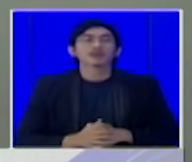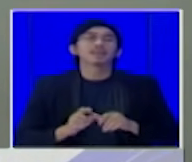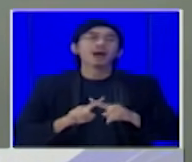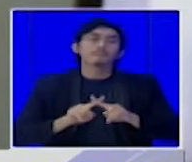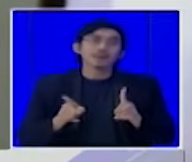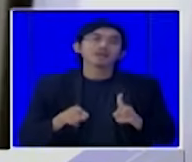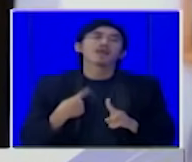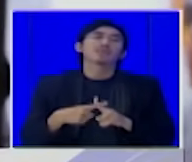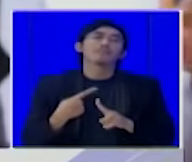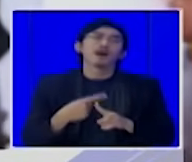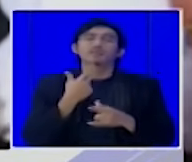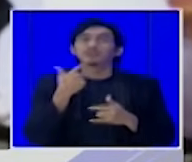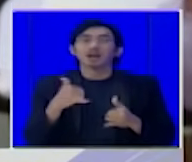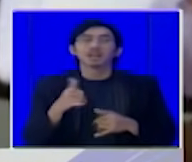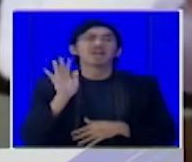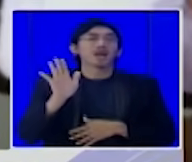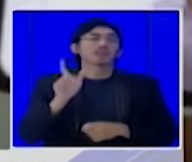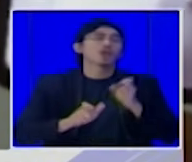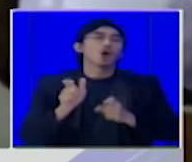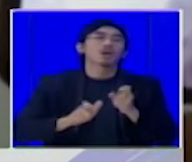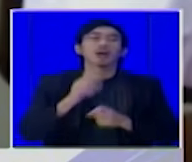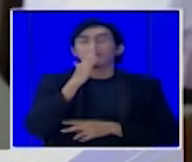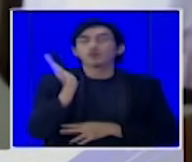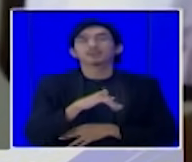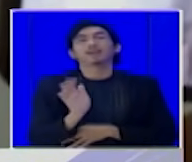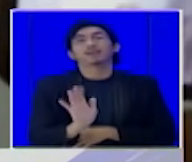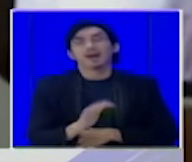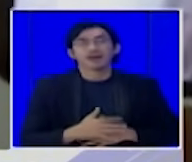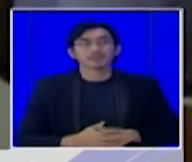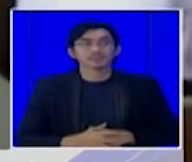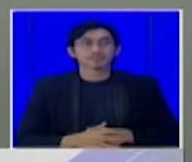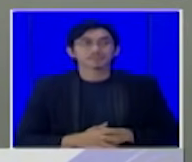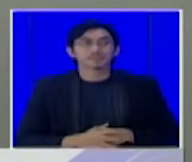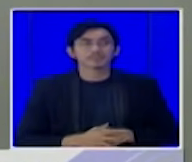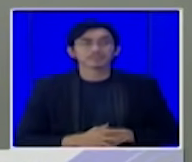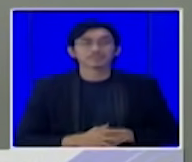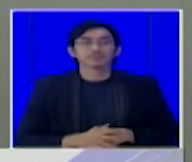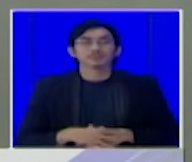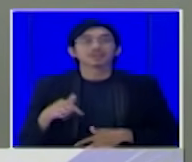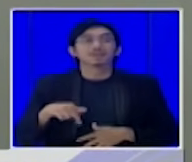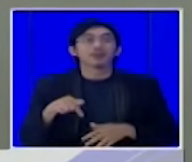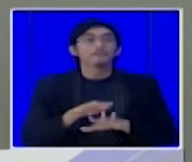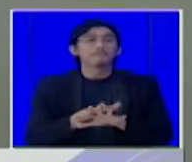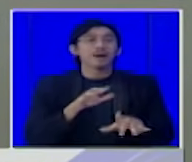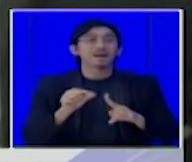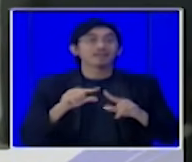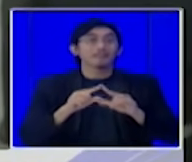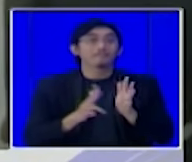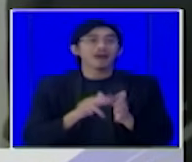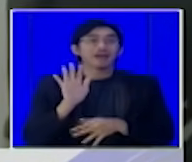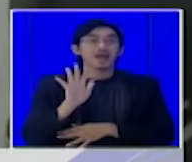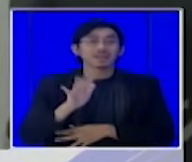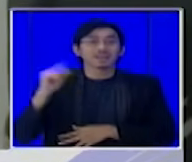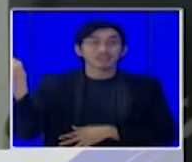orang nggak bosan. Hingga kini belum diketahui ada tidaknya sanksi yang dikeluarkan oleh Partai PAN. Namun pantaskah